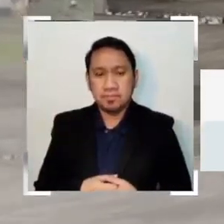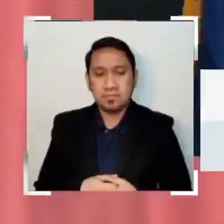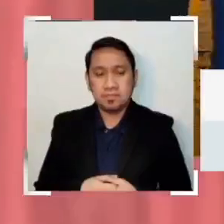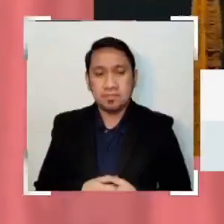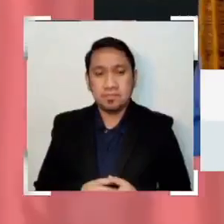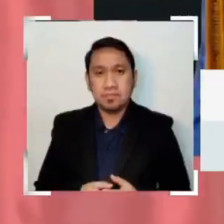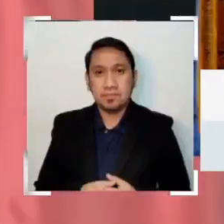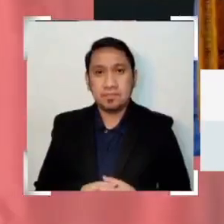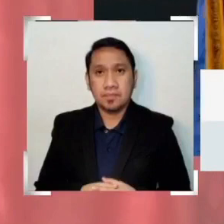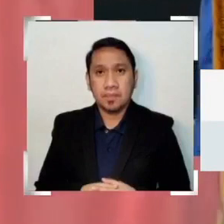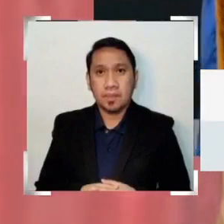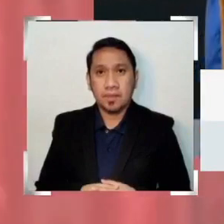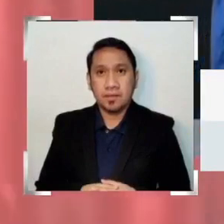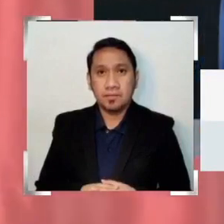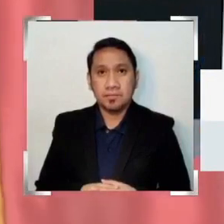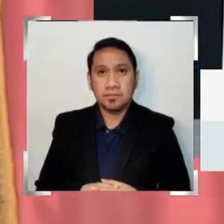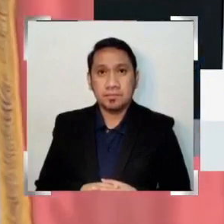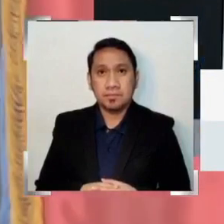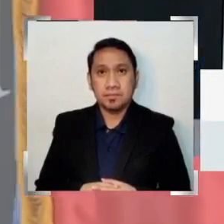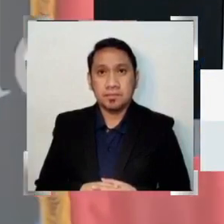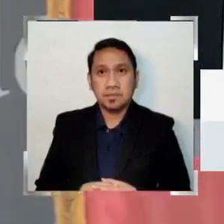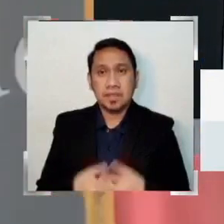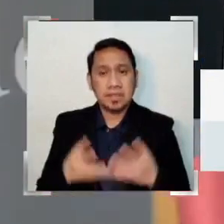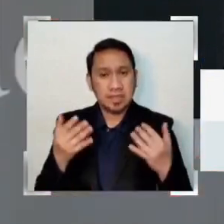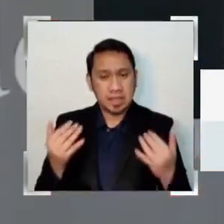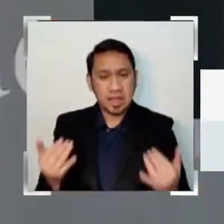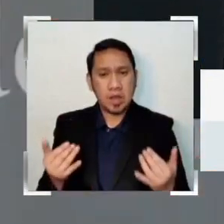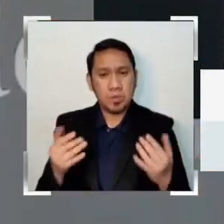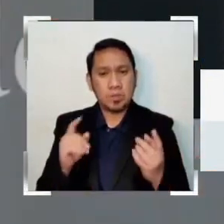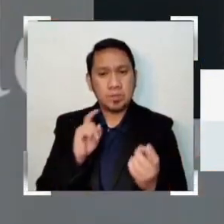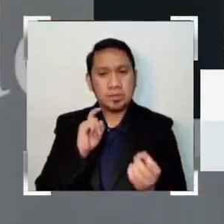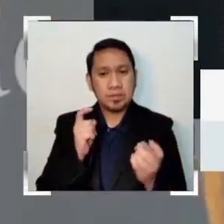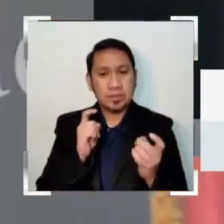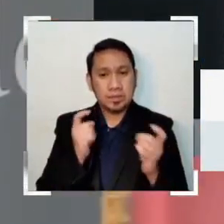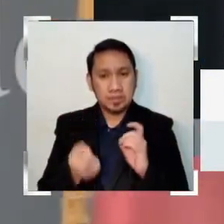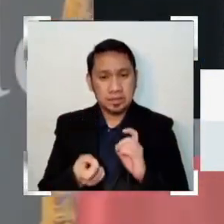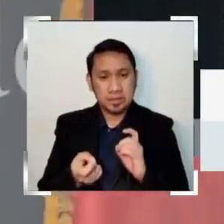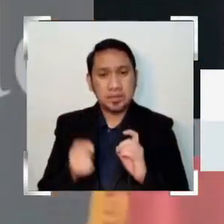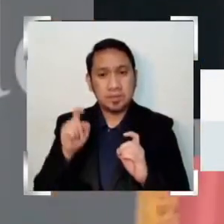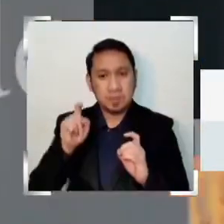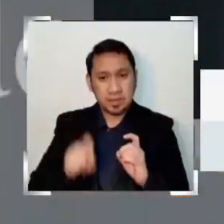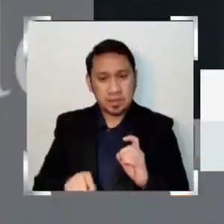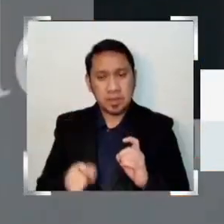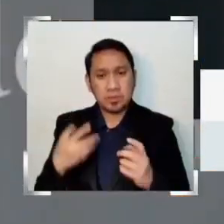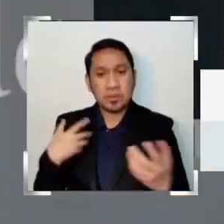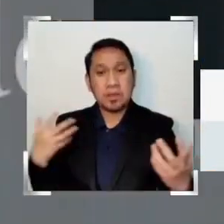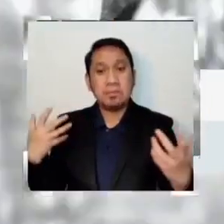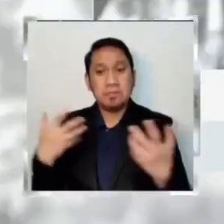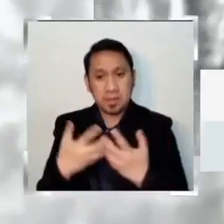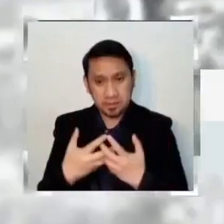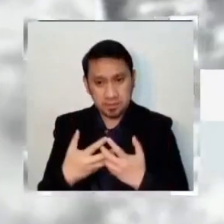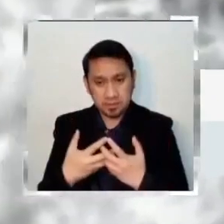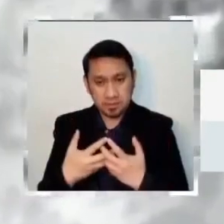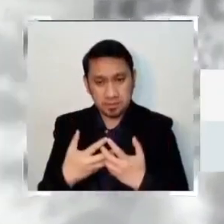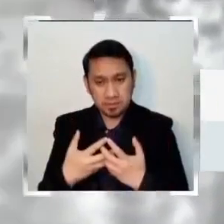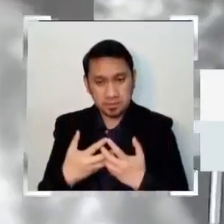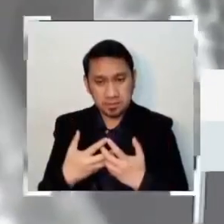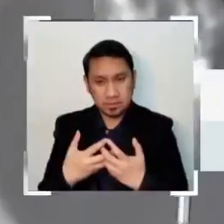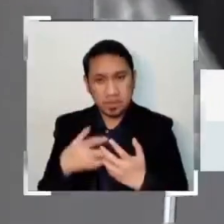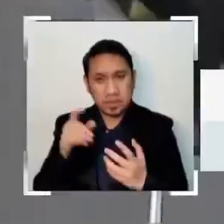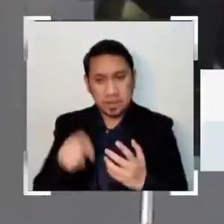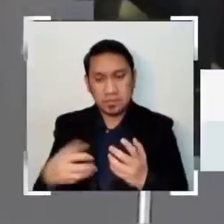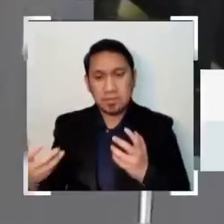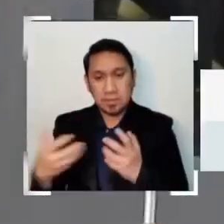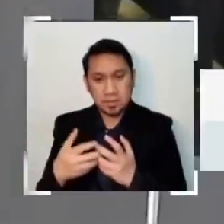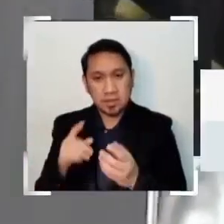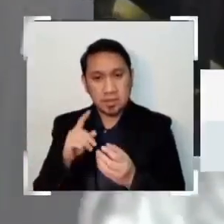Things have begun to change and we must adjust accordingly. But I know, in my heart, I know that our